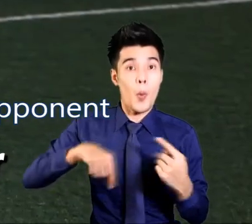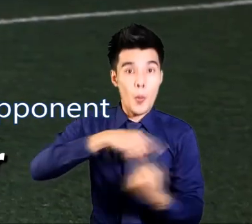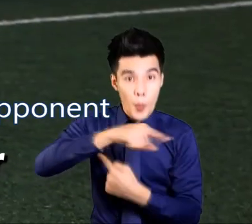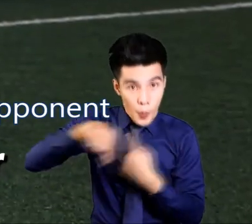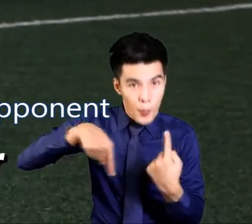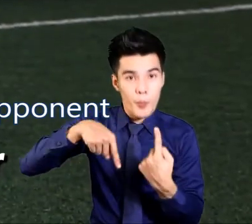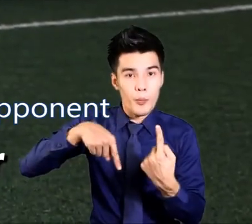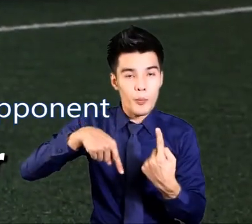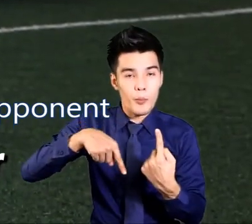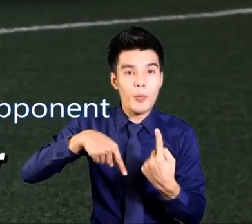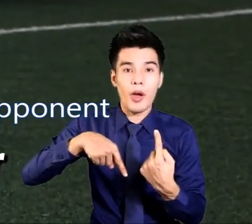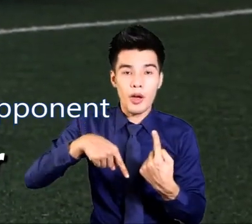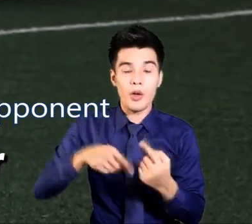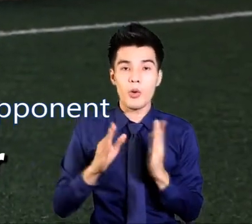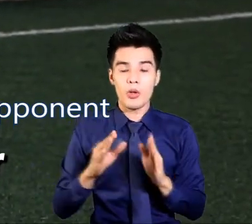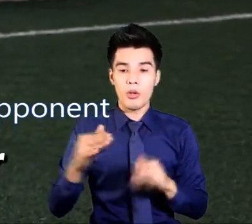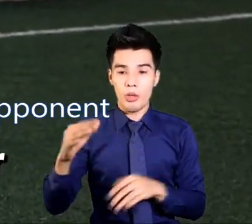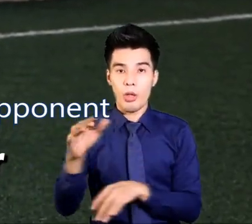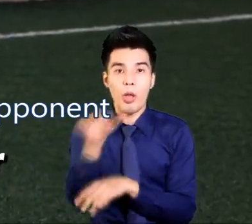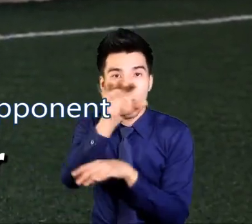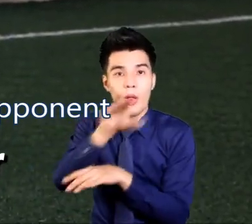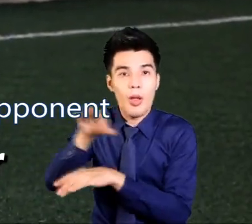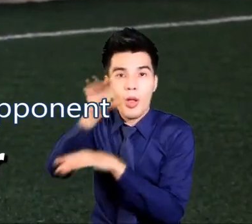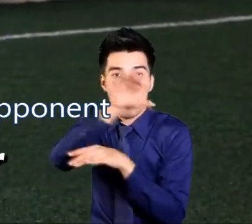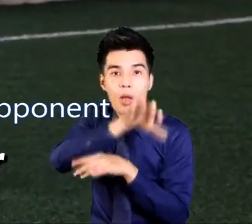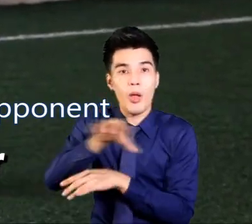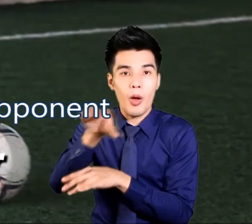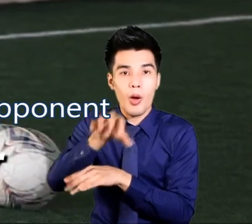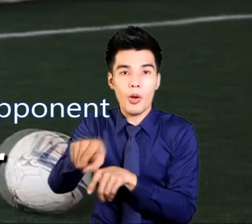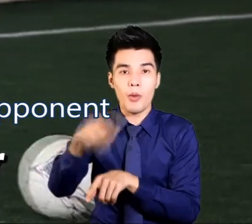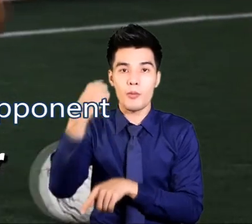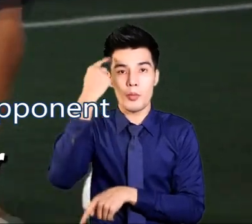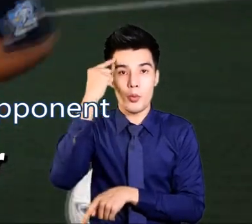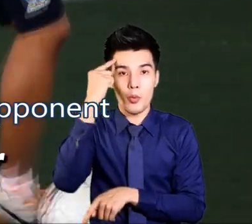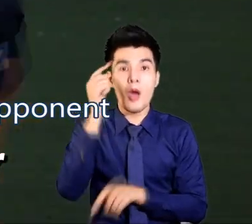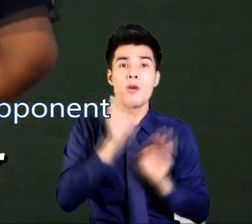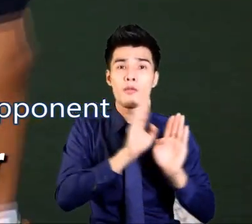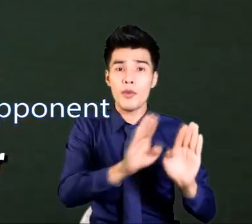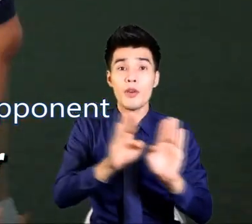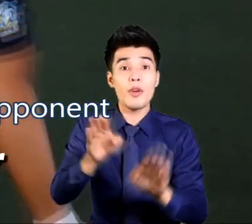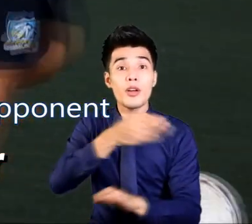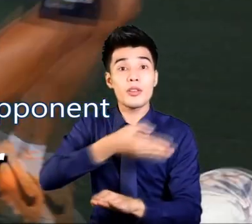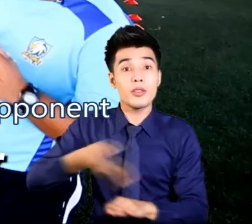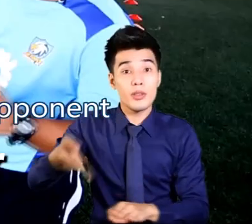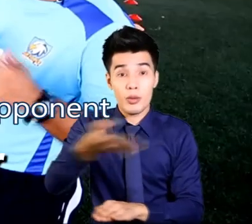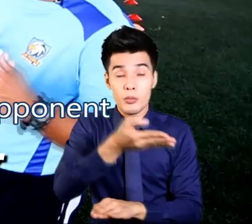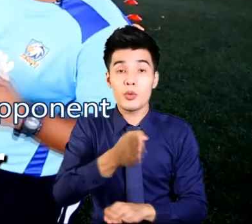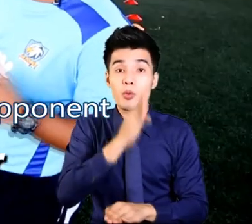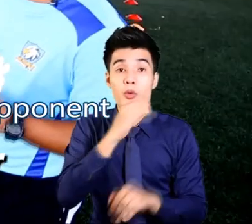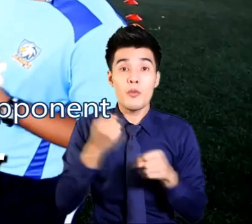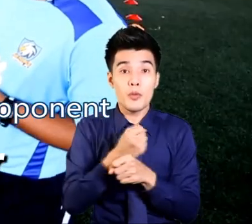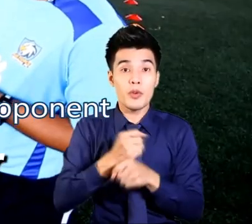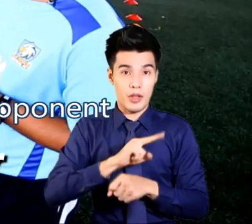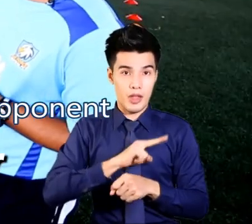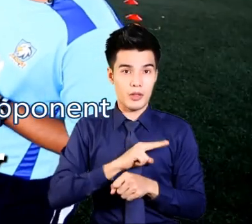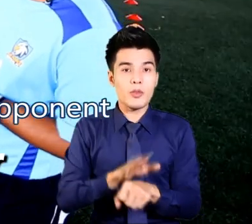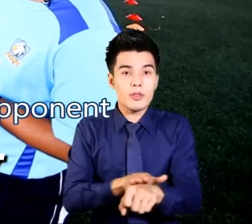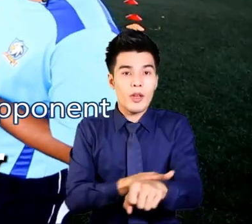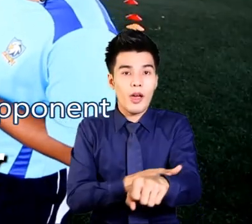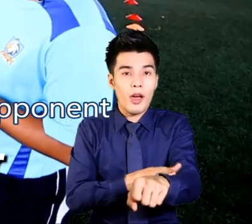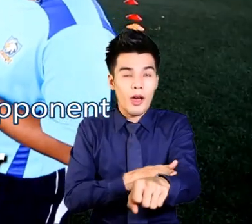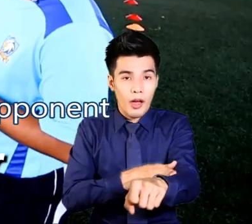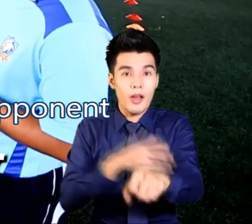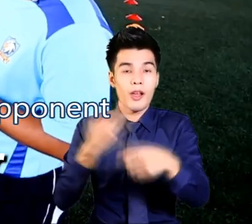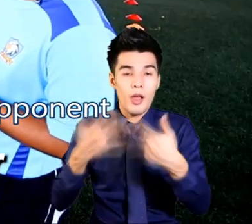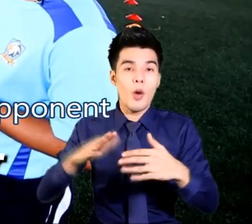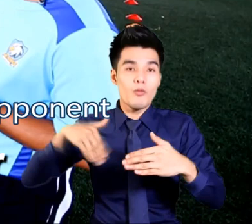ทิศทางเปลี่ยนอีกด้านนึงคู่ต่อสู้ก็จะหลงไปอีกด้านหนึเพราะนั้นฝากถึงน้องๆครับนะการฝึกแบบนี้เริ่มต้นจากช้าๆก่อนนะครับเริ่ม